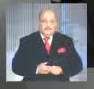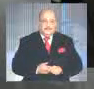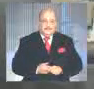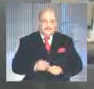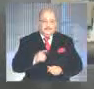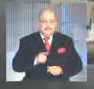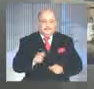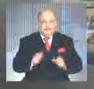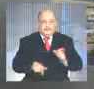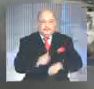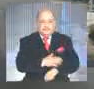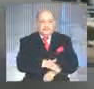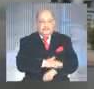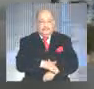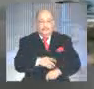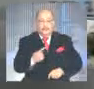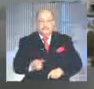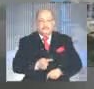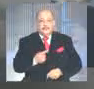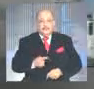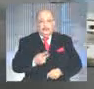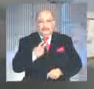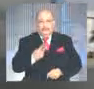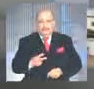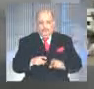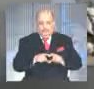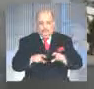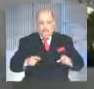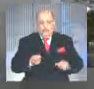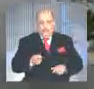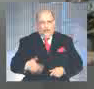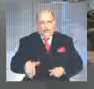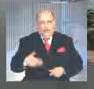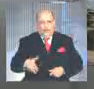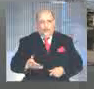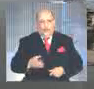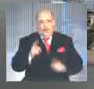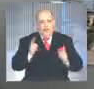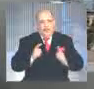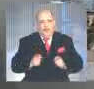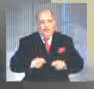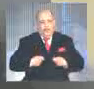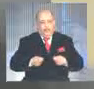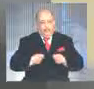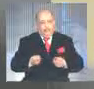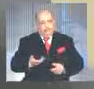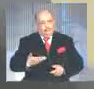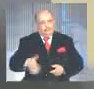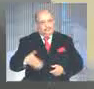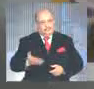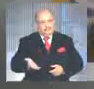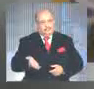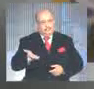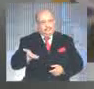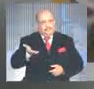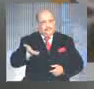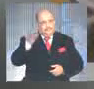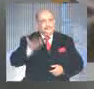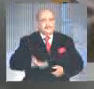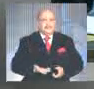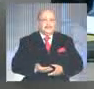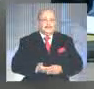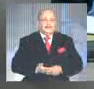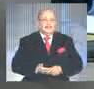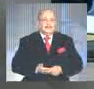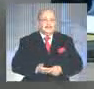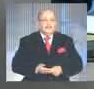كل ما هي تجهيزات معناها في الاقتصاد في استهلاك الطاقة. الترفيع في معلوم الاستهلاك الكهربائي لبعض القطاعات الصناعية دفع العديدين